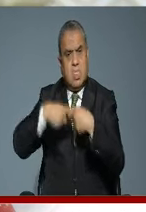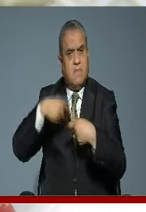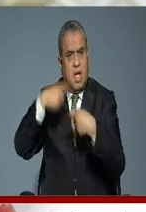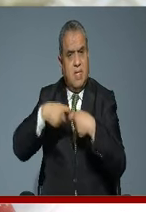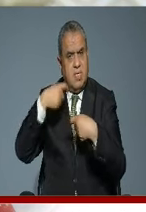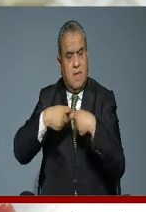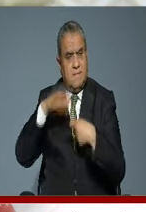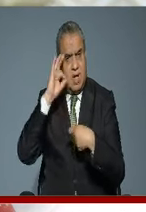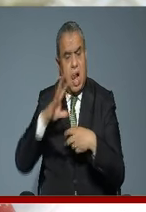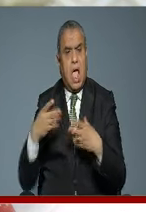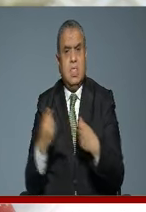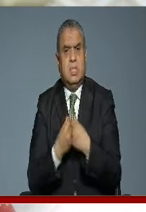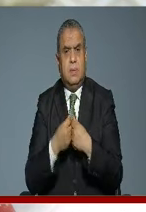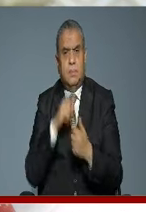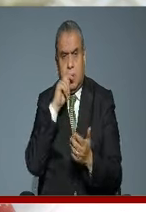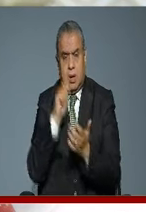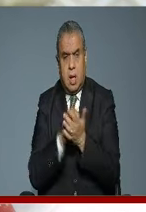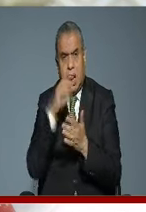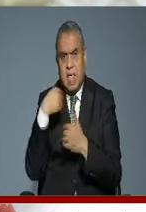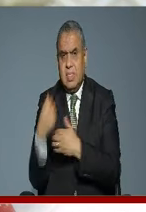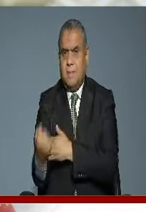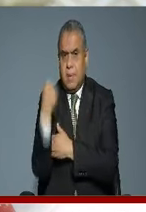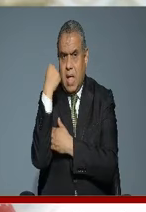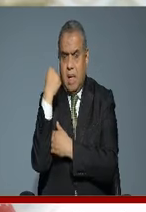علاقاتنا يجب أن تكون قوية وكبيرة